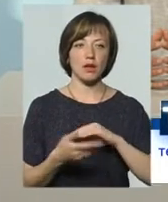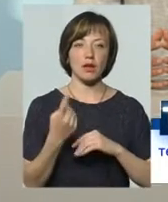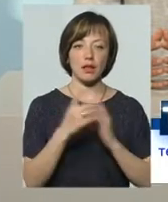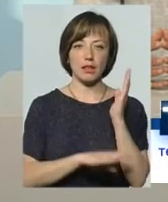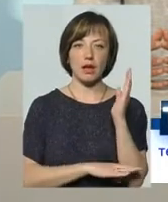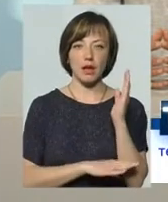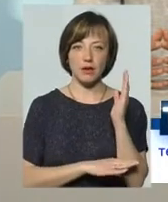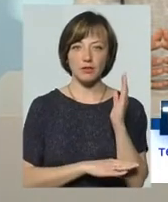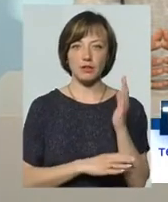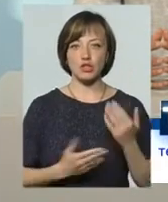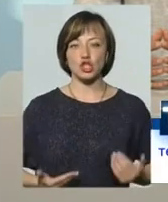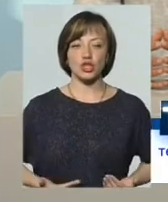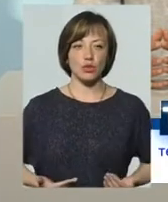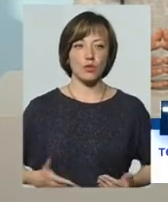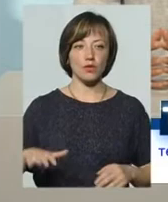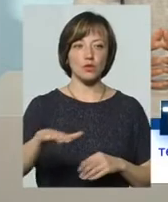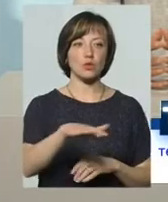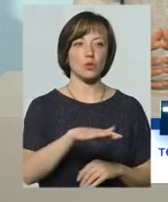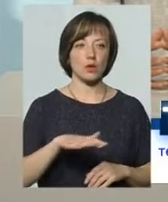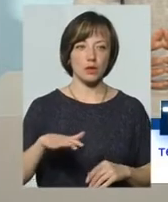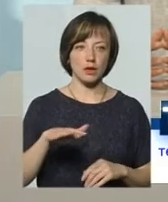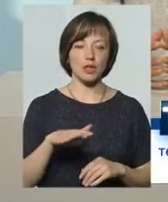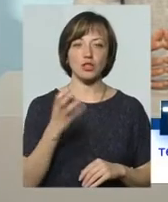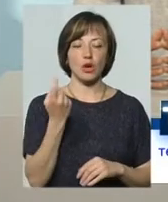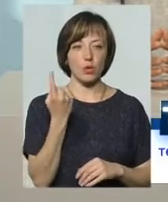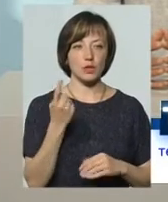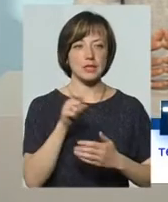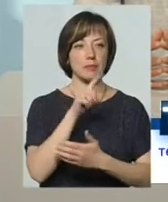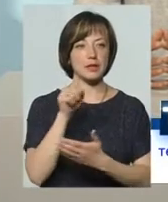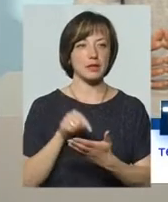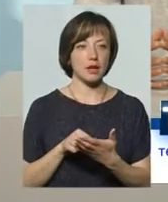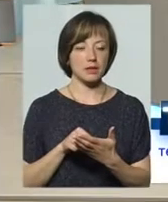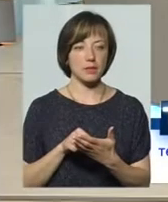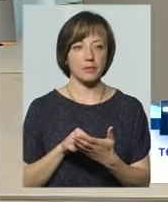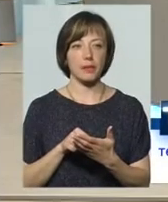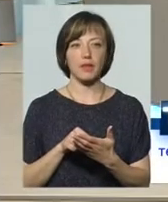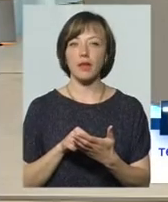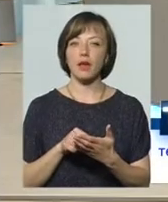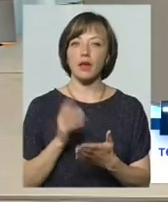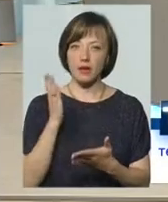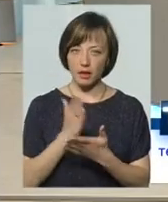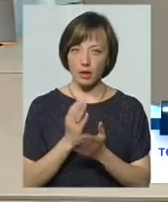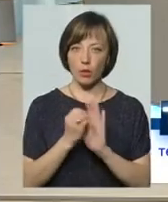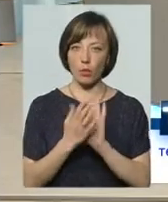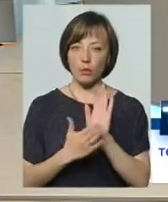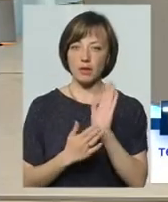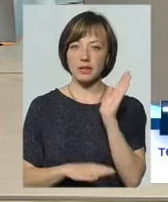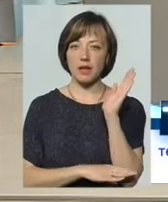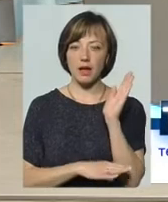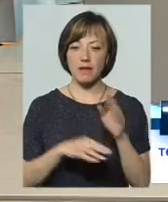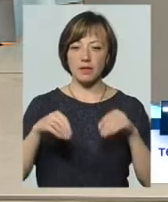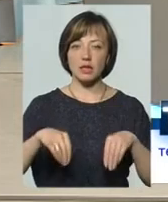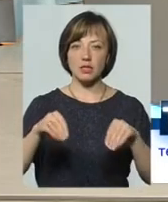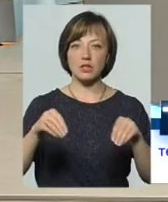дерево в житловій зоні? І ще одне запитання. Ведеться облік дерев, які насаджені